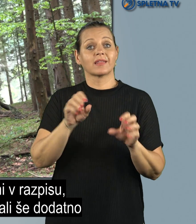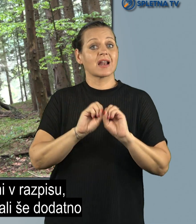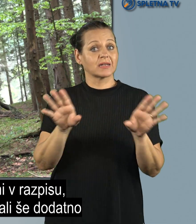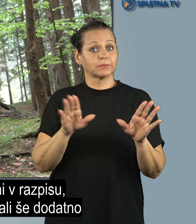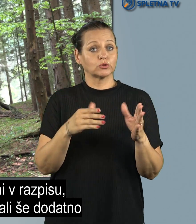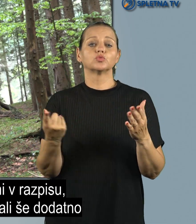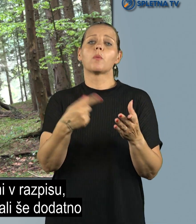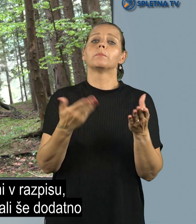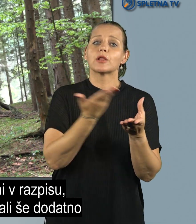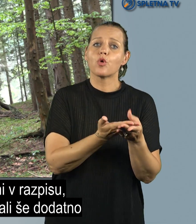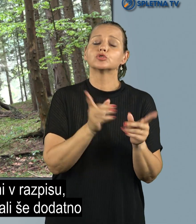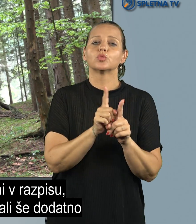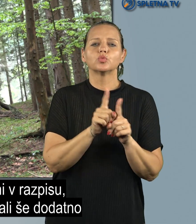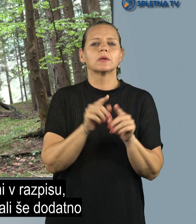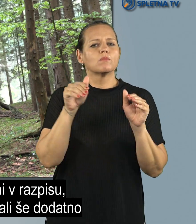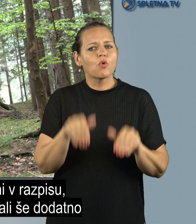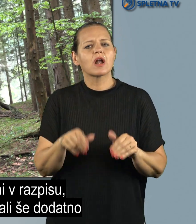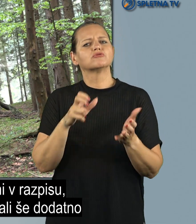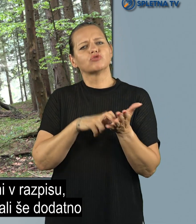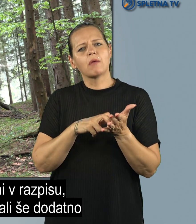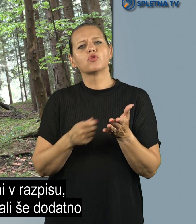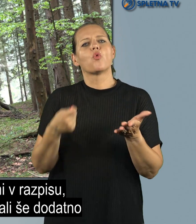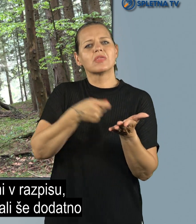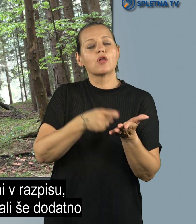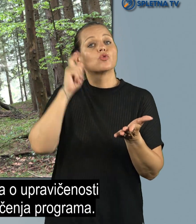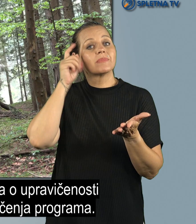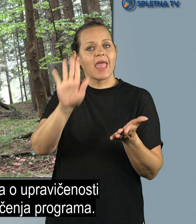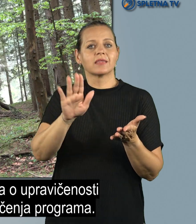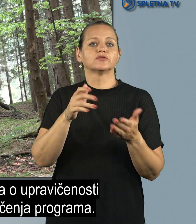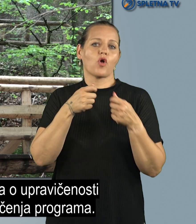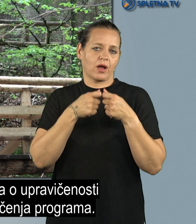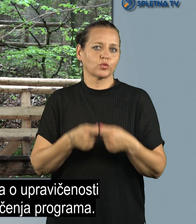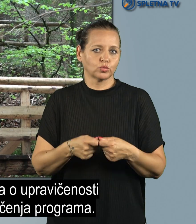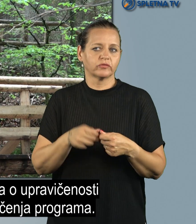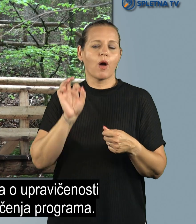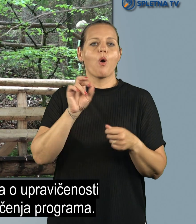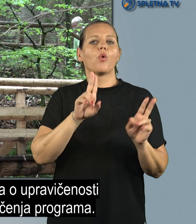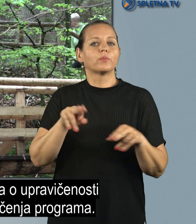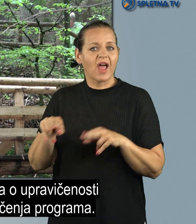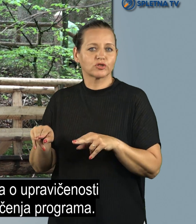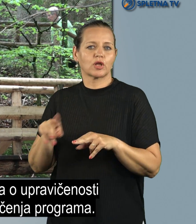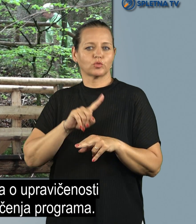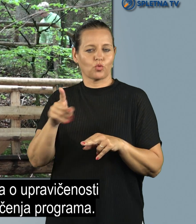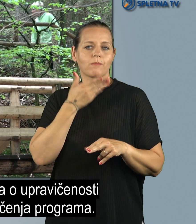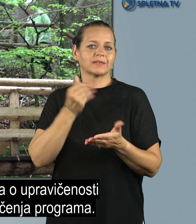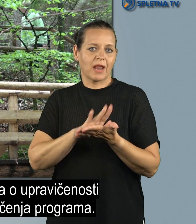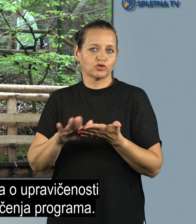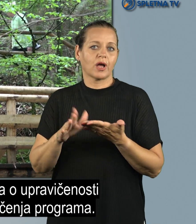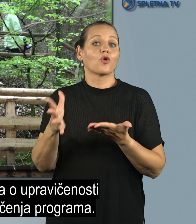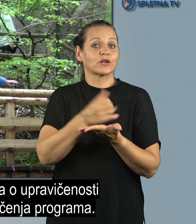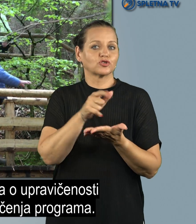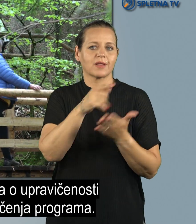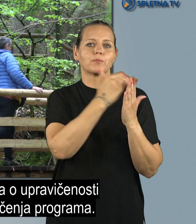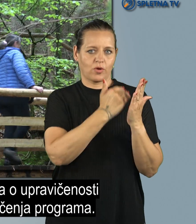bili objavljeni v razpisu, predložiti pa so morali še dodatno mnenje svojega društva o upravičenosti do